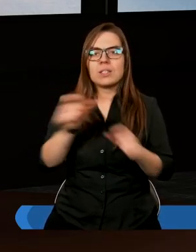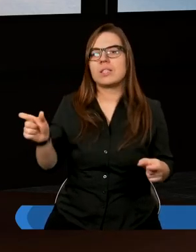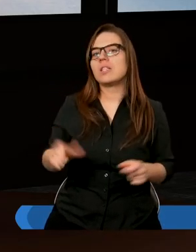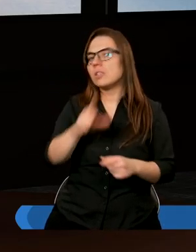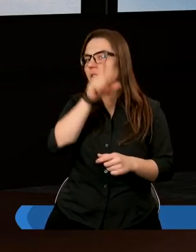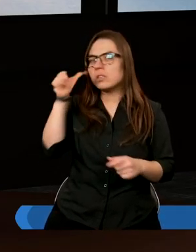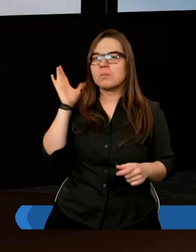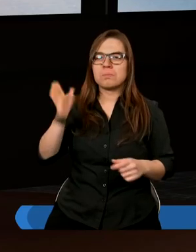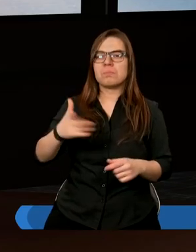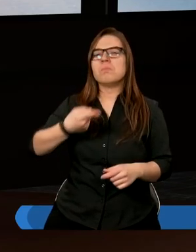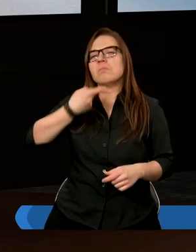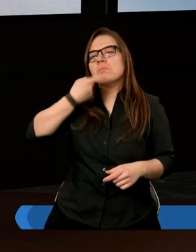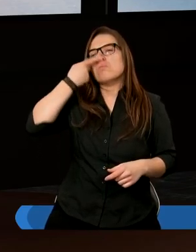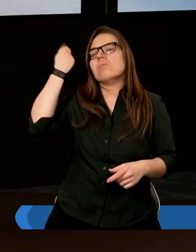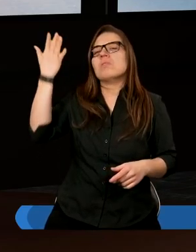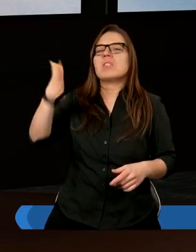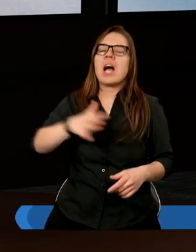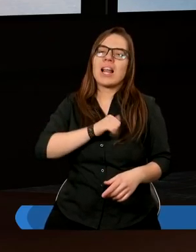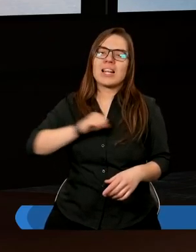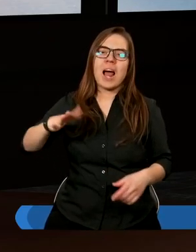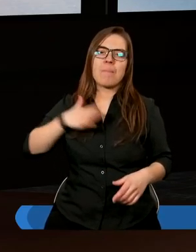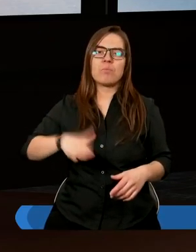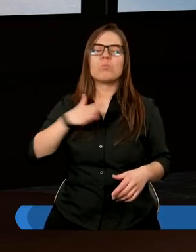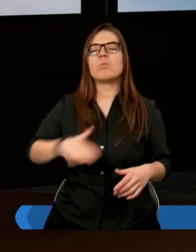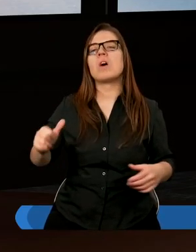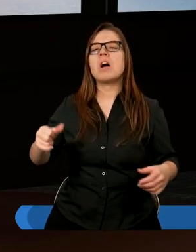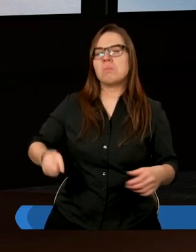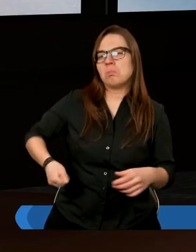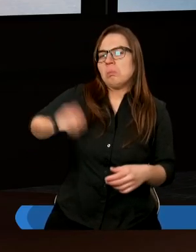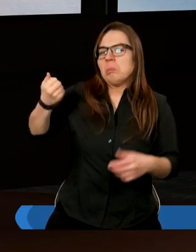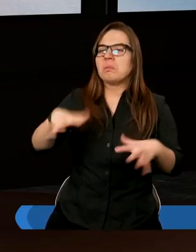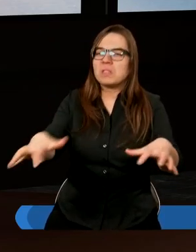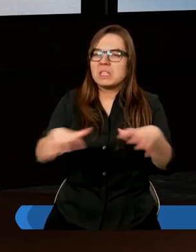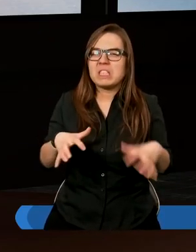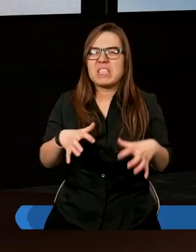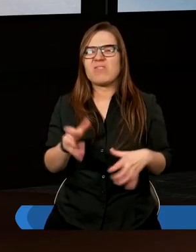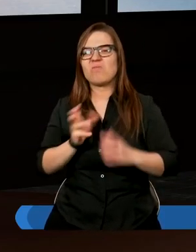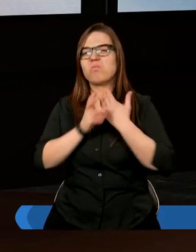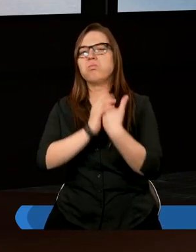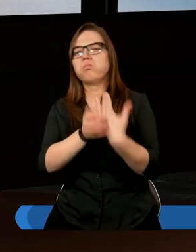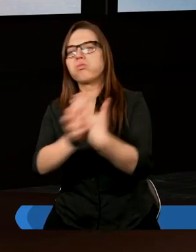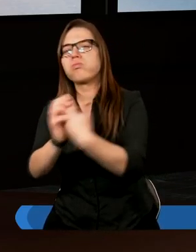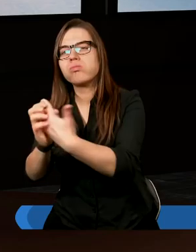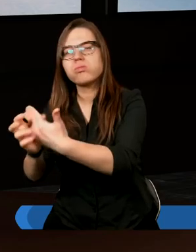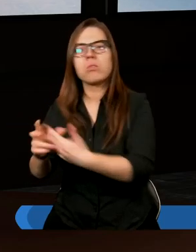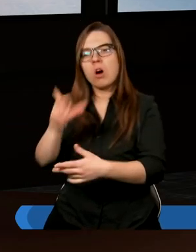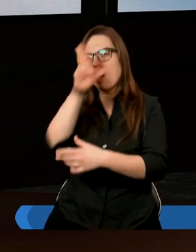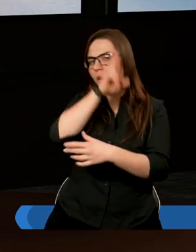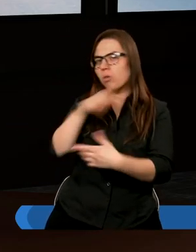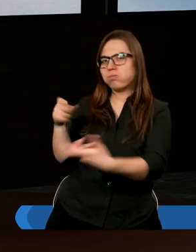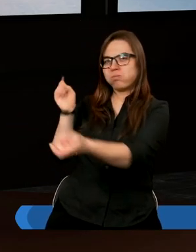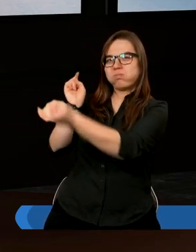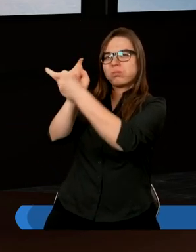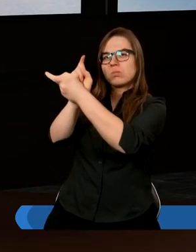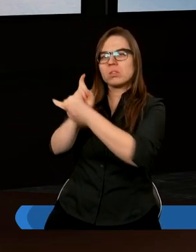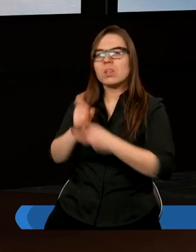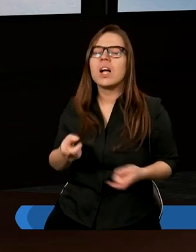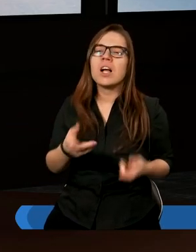Ludzie bowiem będą samolubni, chciwi, chełpliwi, pyszni, bluźnierczy, rodzicom nieposłuszni,